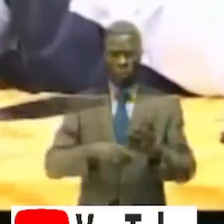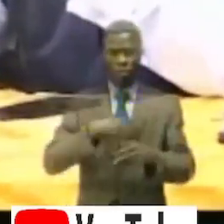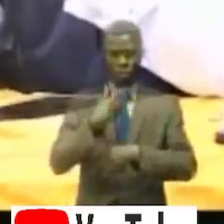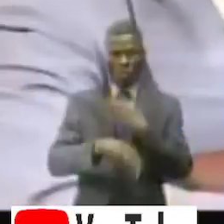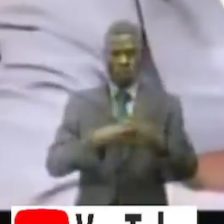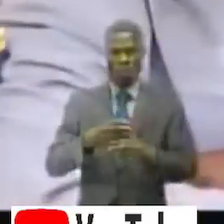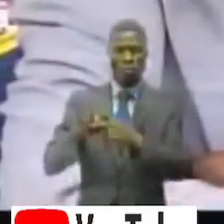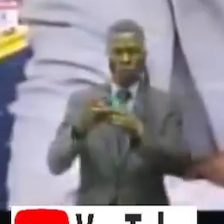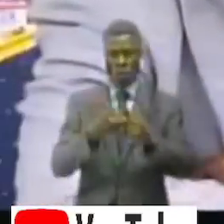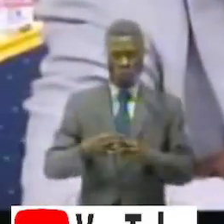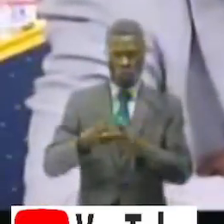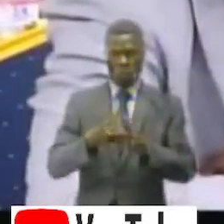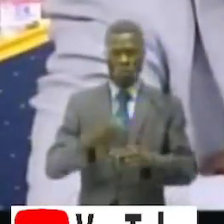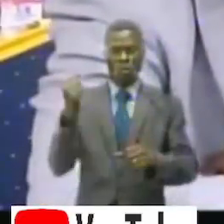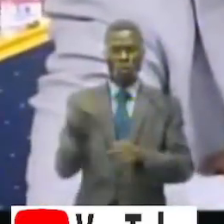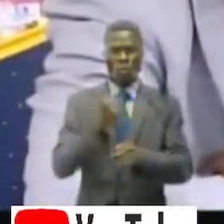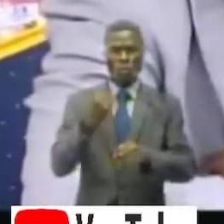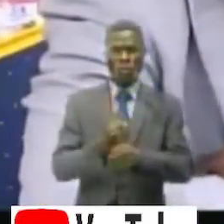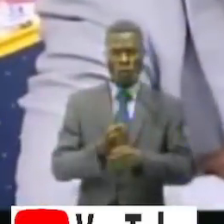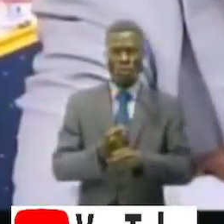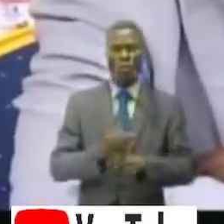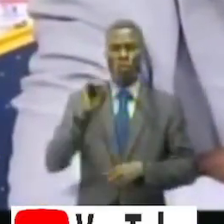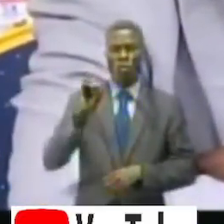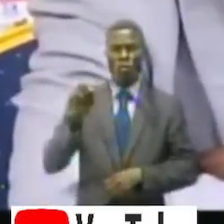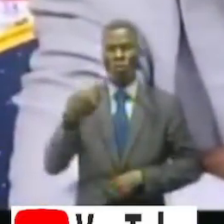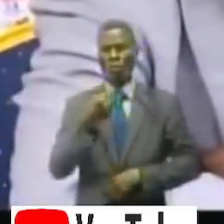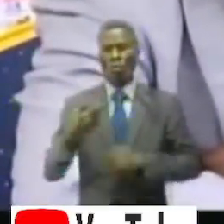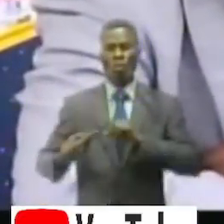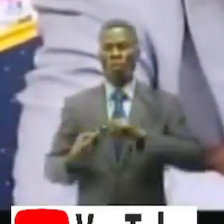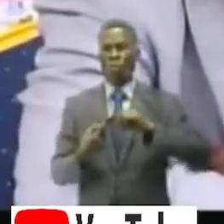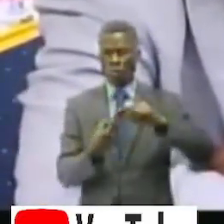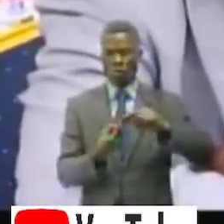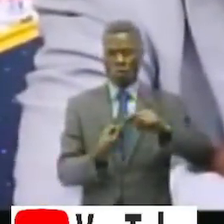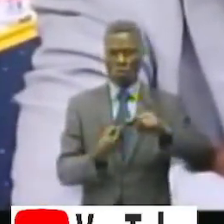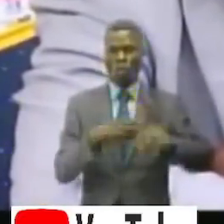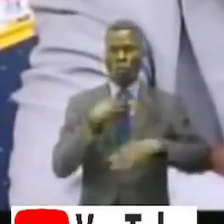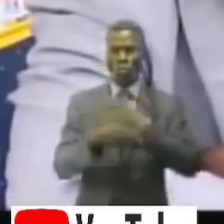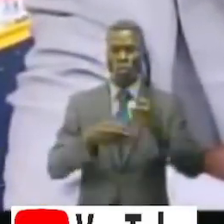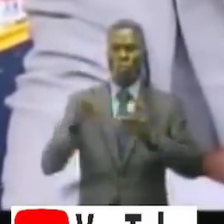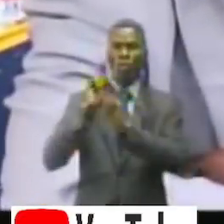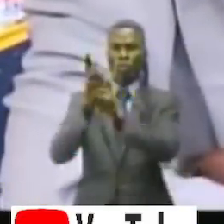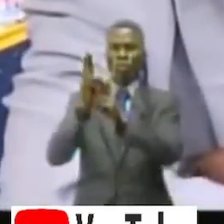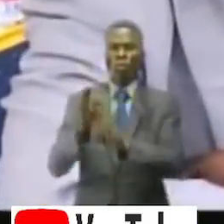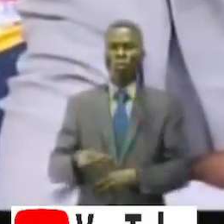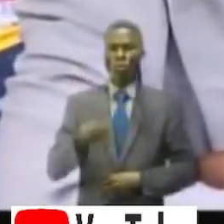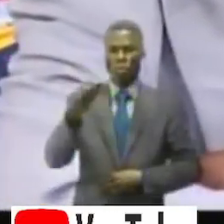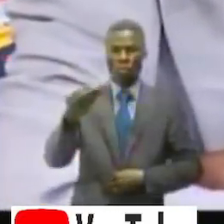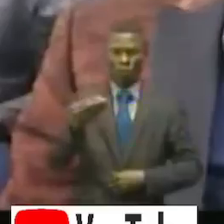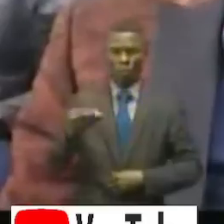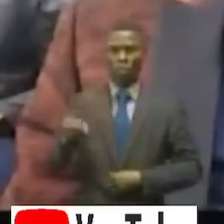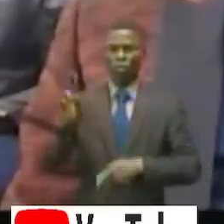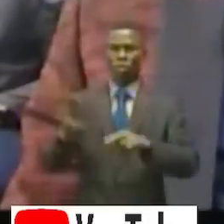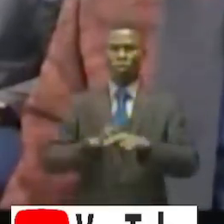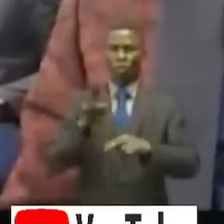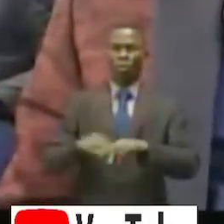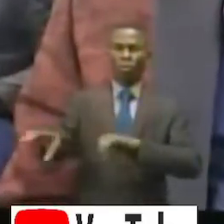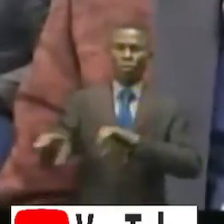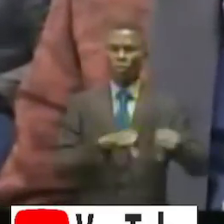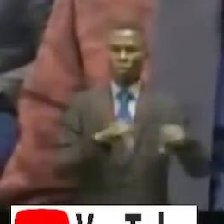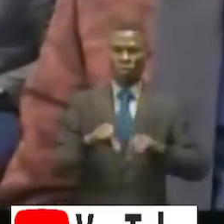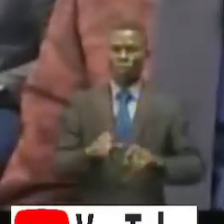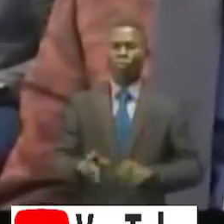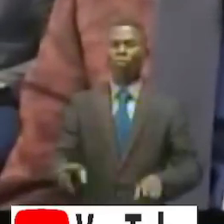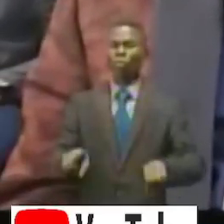le suivi et le fonctionnement des organismes spécialisés, faire un état des lieux de la mise en œuvre des activités des